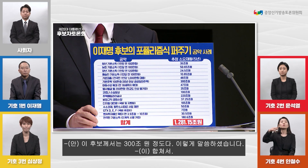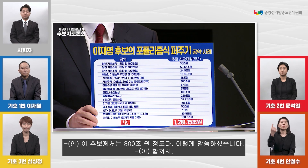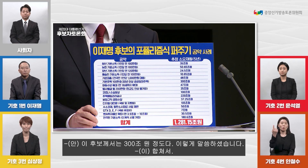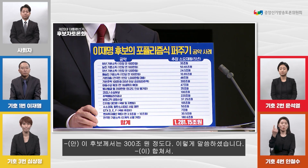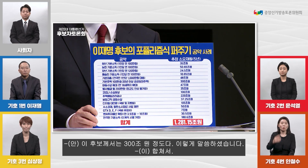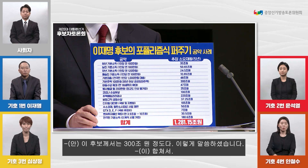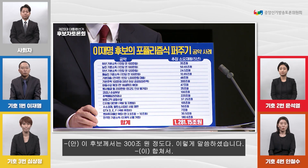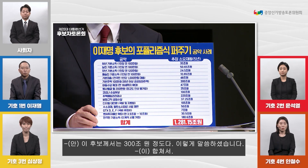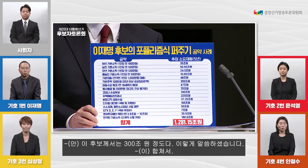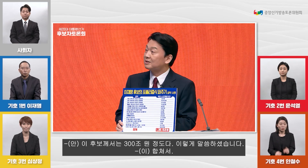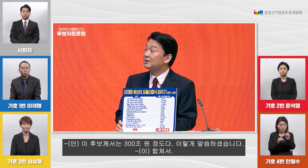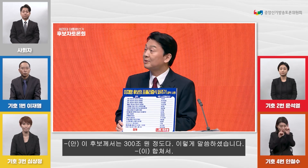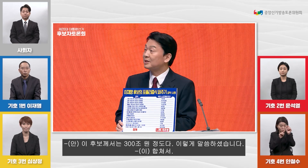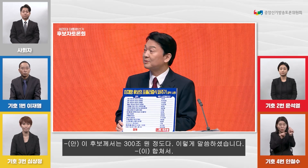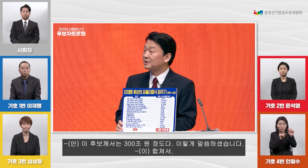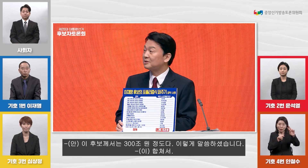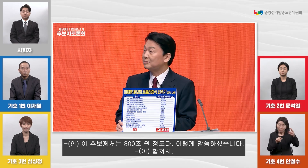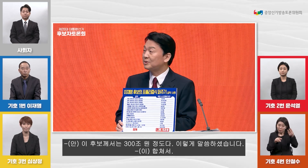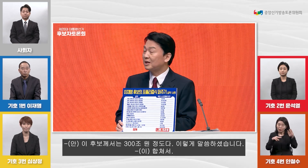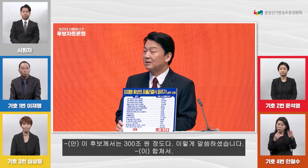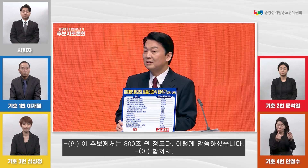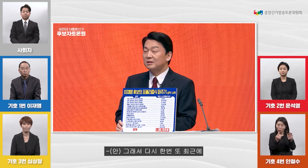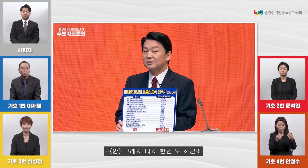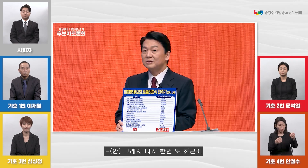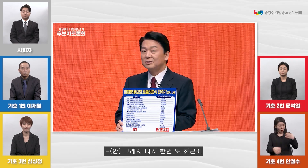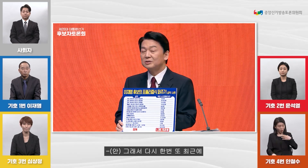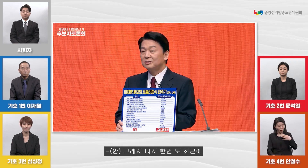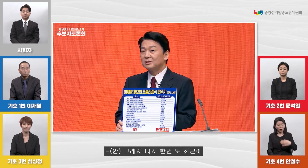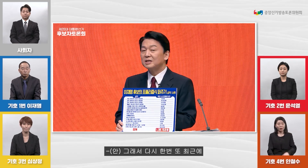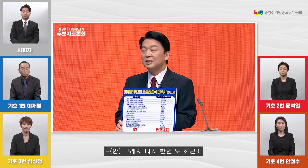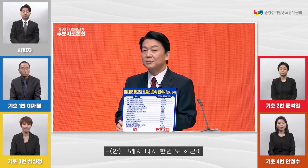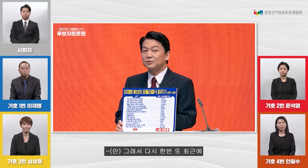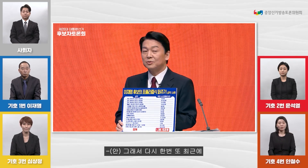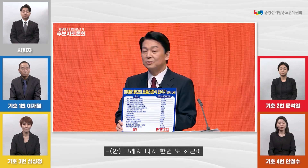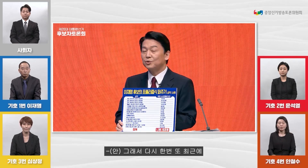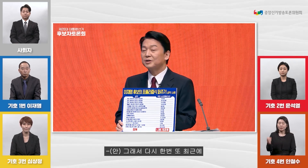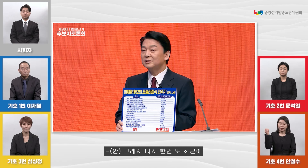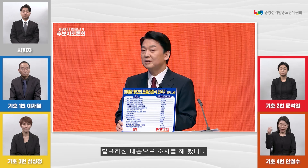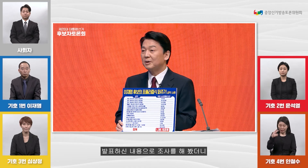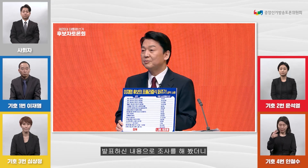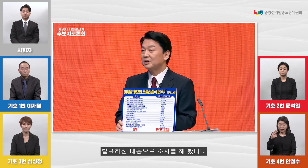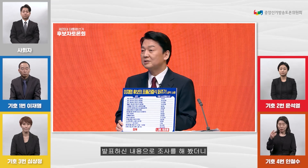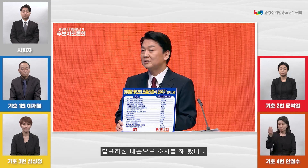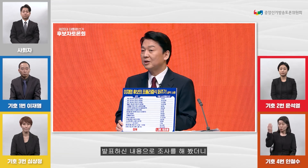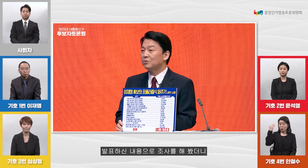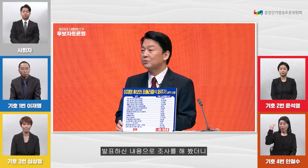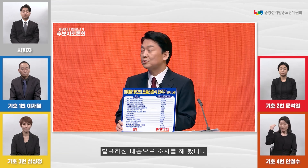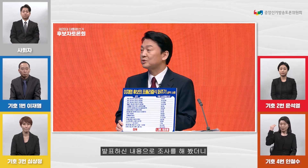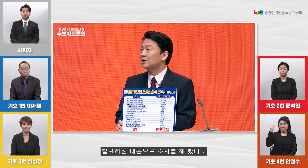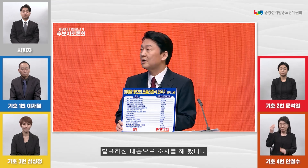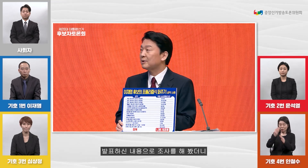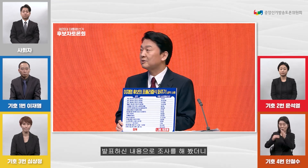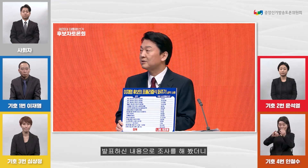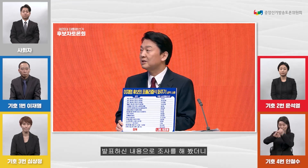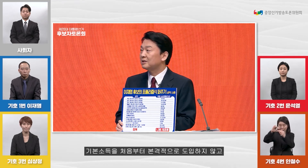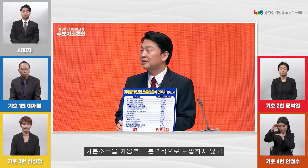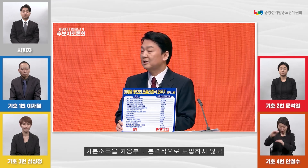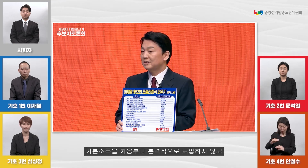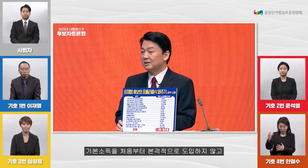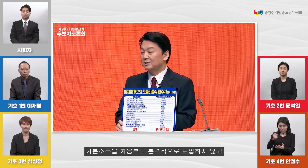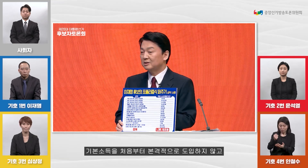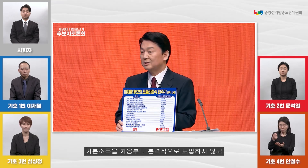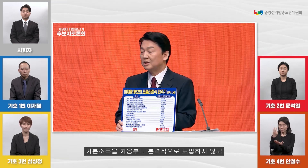후보께서는 300조 원 정도다 그렇게 말씀하셨습니다. 근데 그래서 다시 한번 또 최근에 발표하신 내용으로 조사를